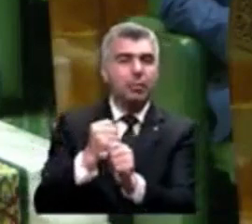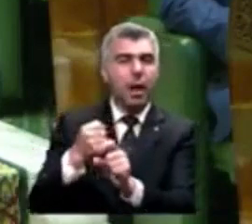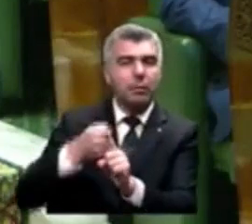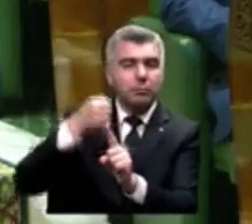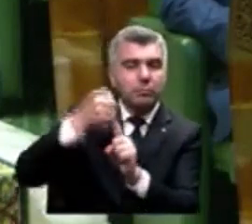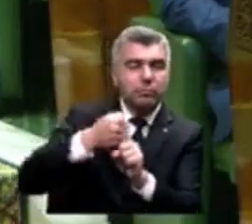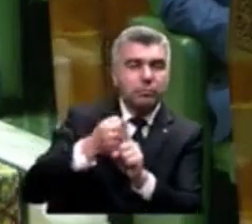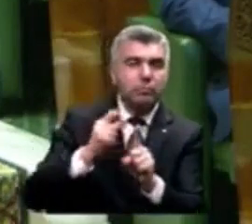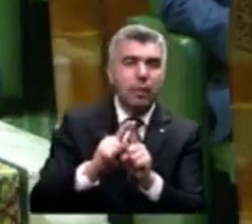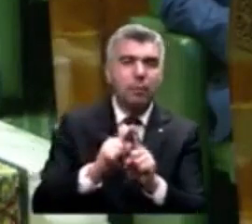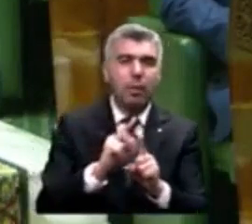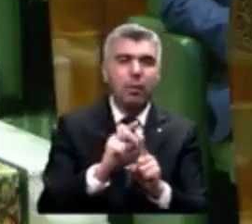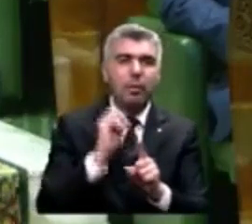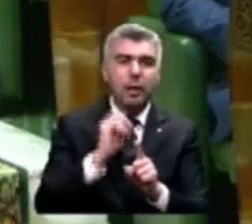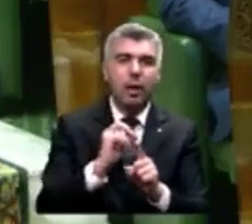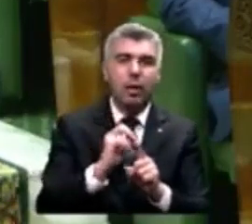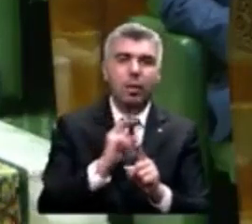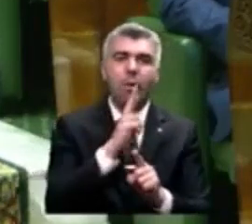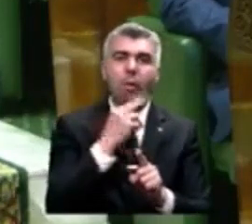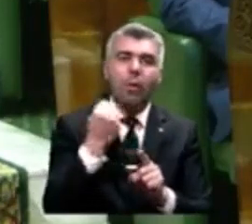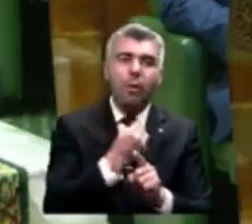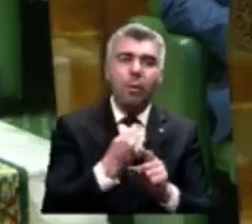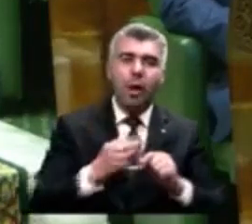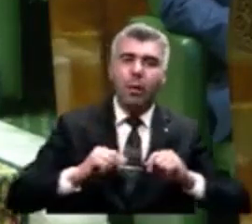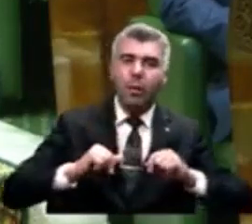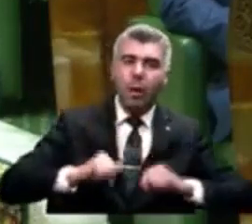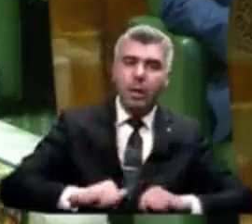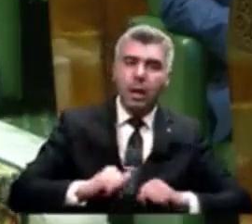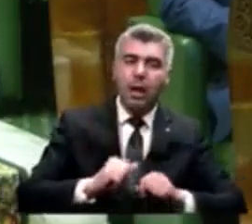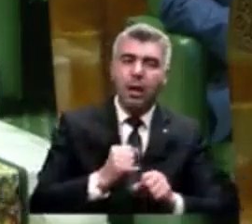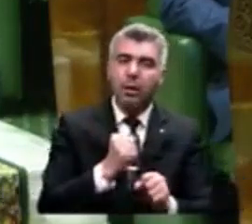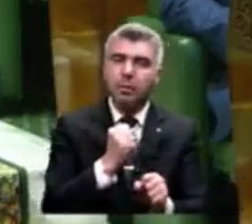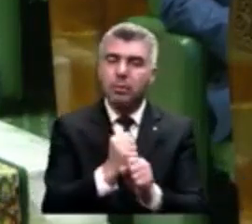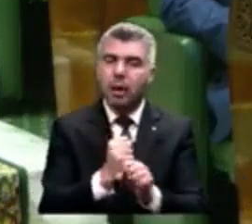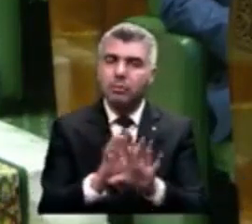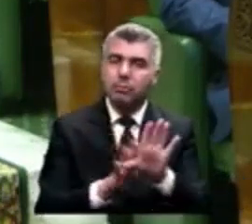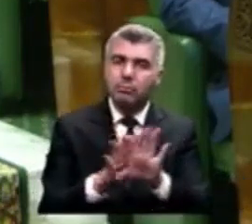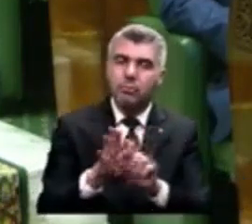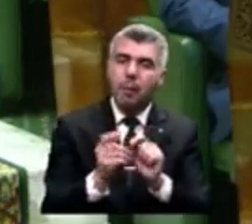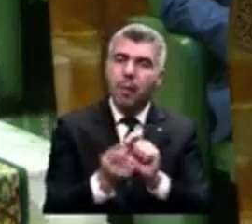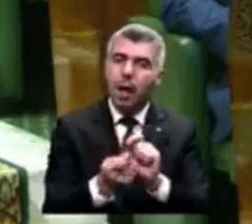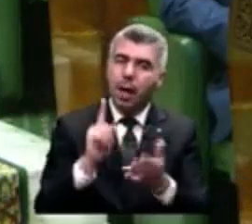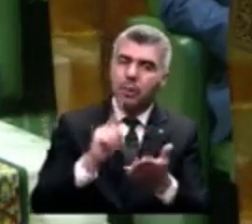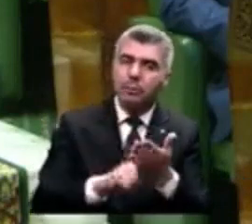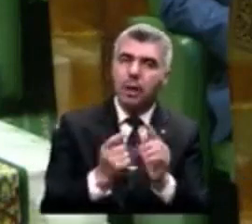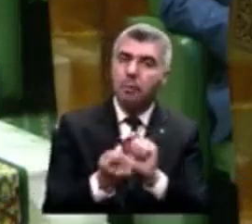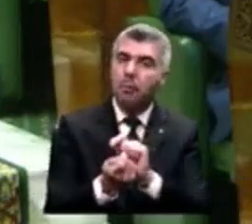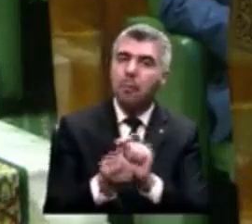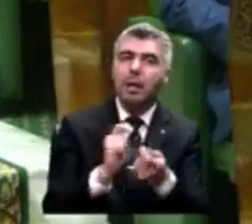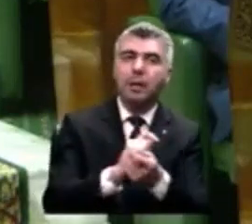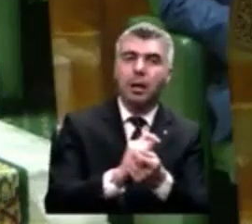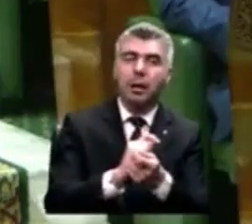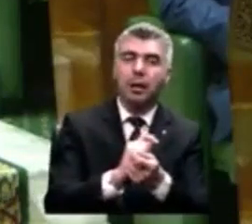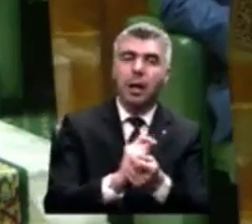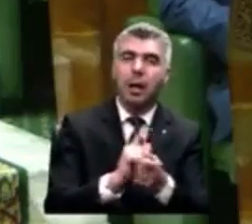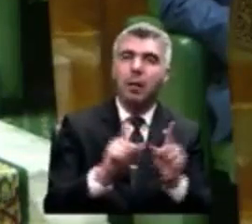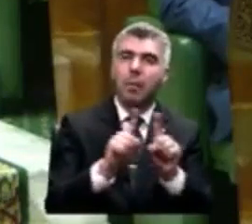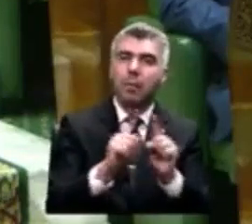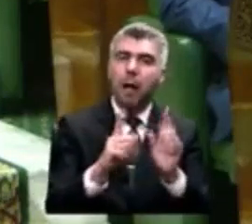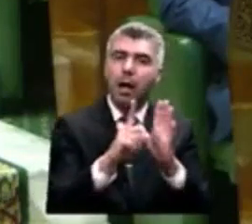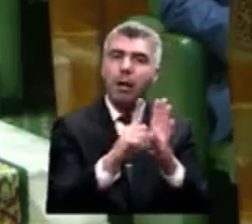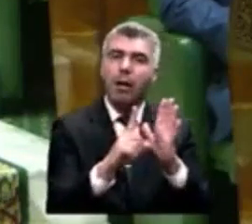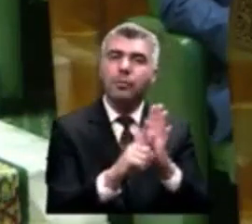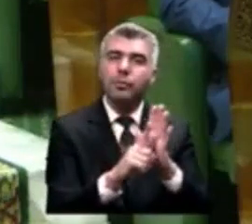هذا القطاع، وكذا بعض النواقص والاختلالات التي تستدعي المراجعة لذلك جاء هذا النظام